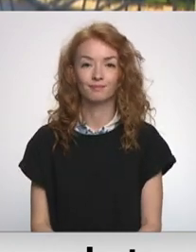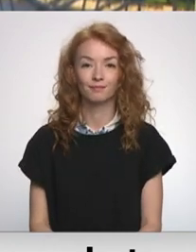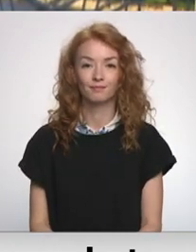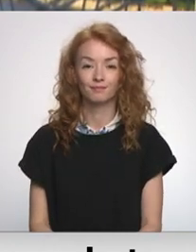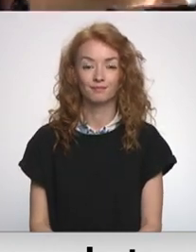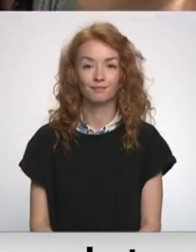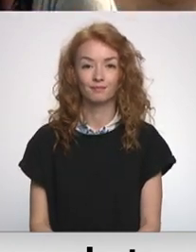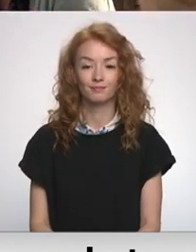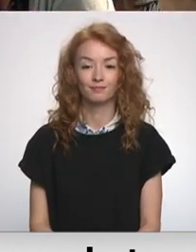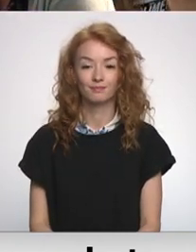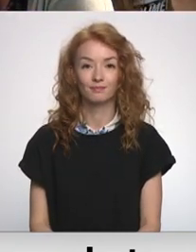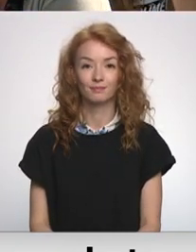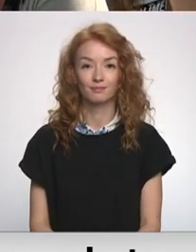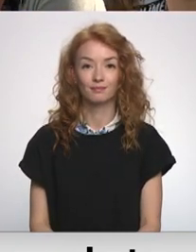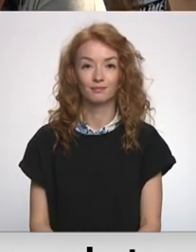Līcīte.